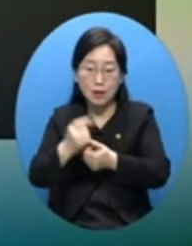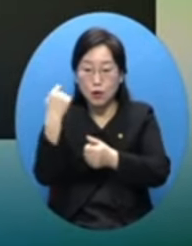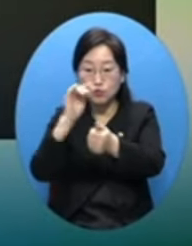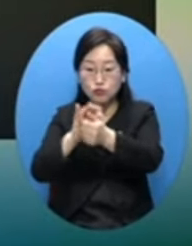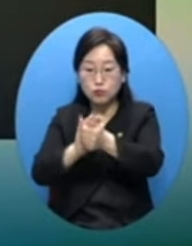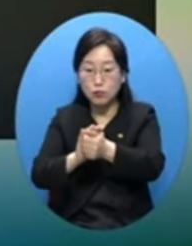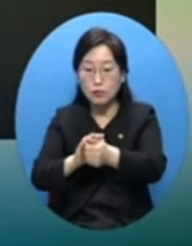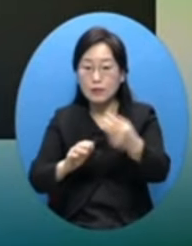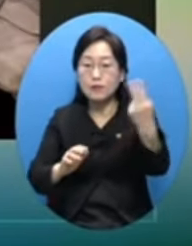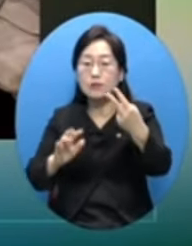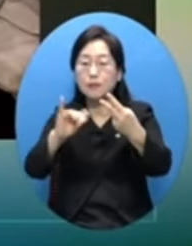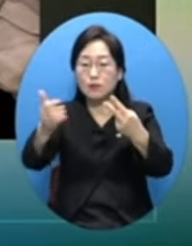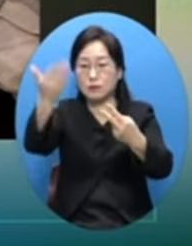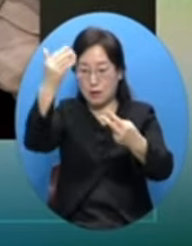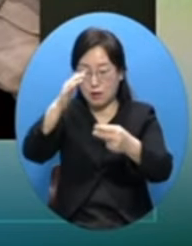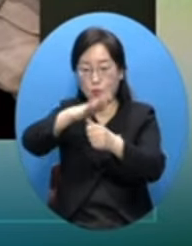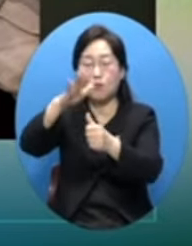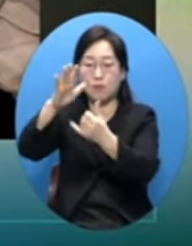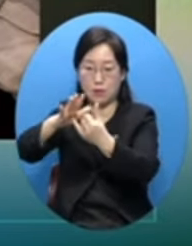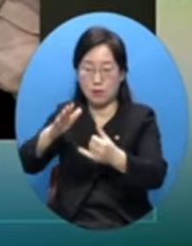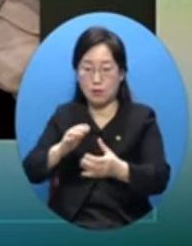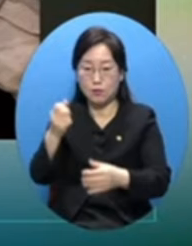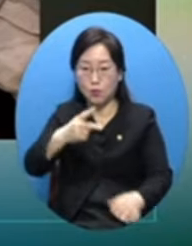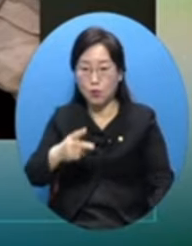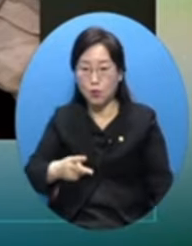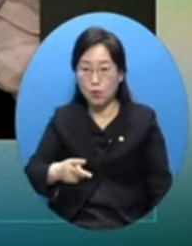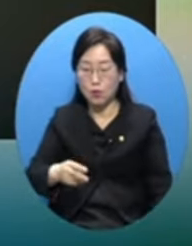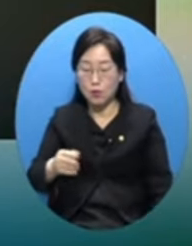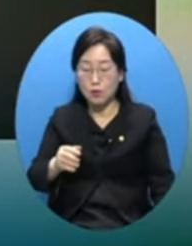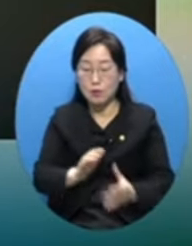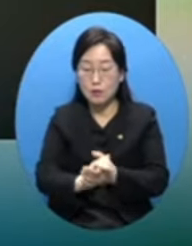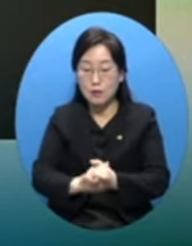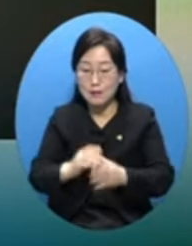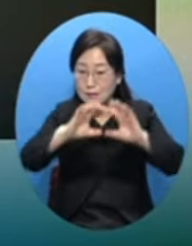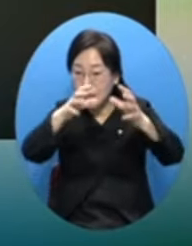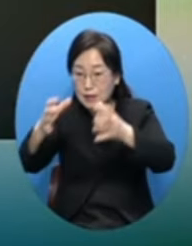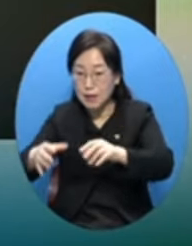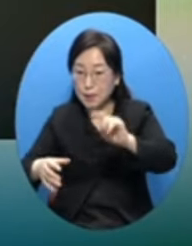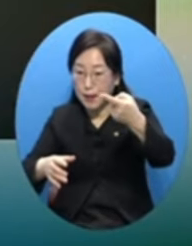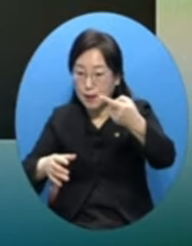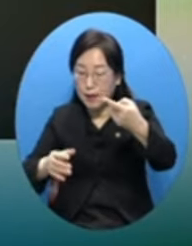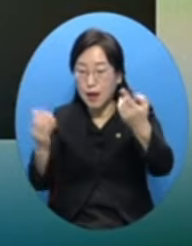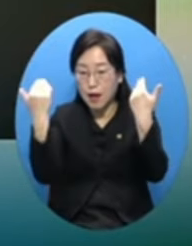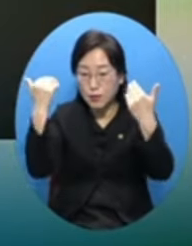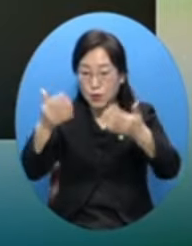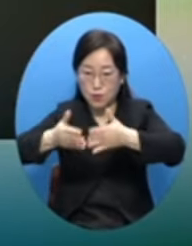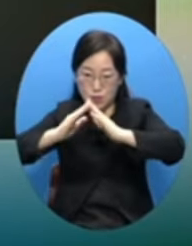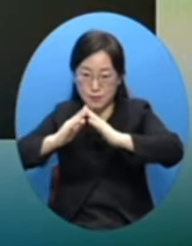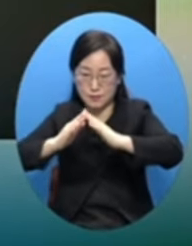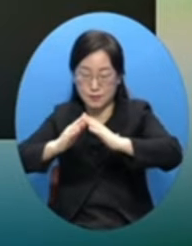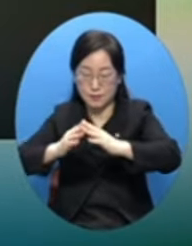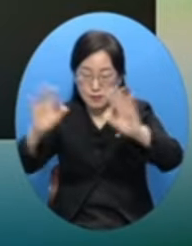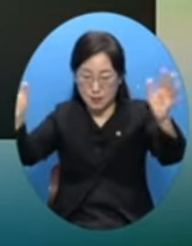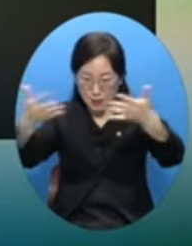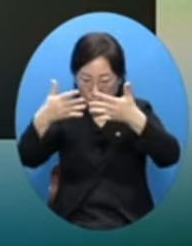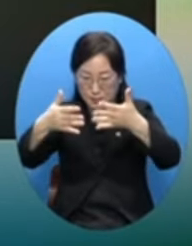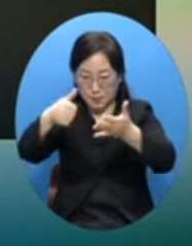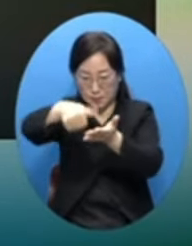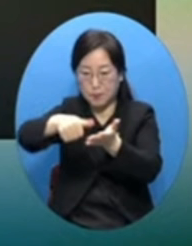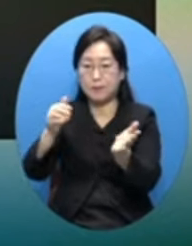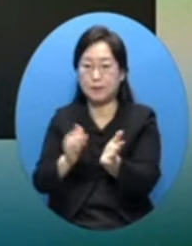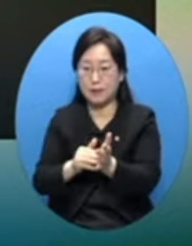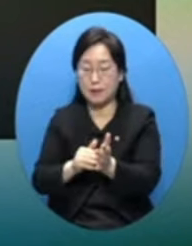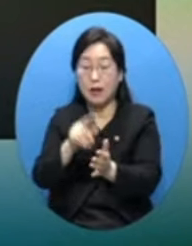넘고 복음을 신는 드림 스쿨이라는 이름으로 전세계 100개 학교를 세우기로 건립을 협박했는데 한